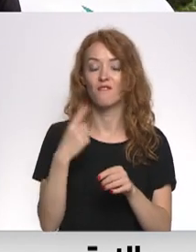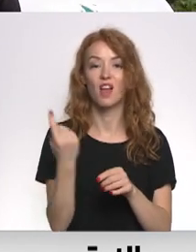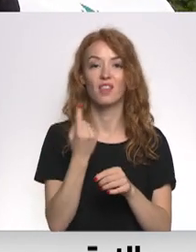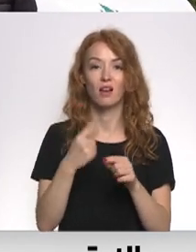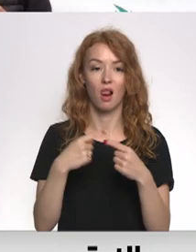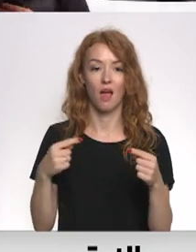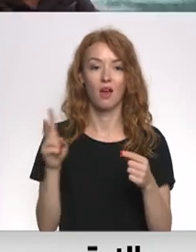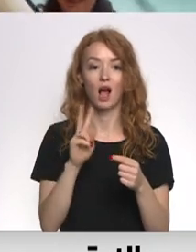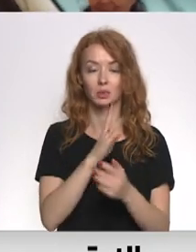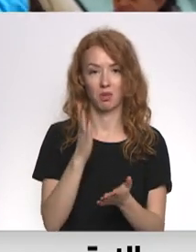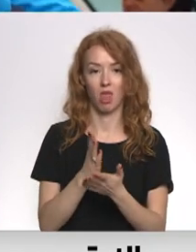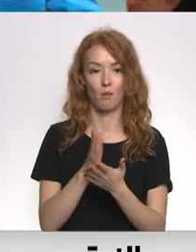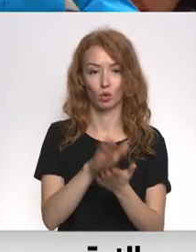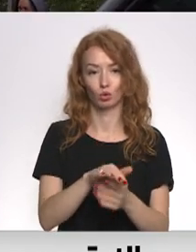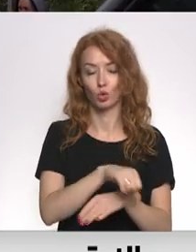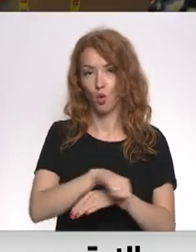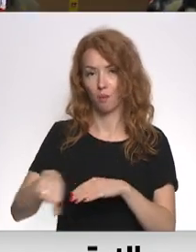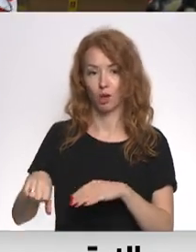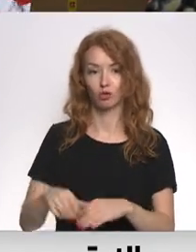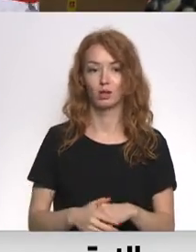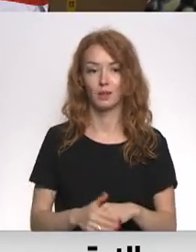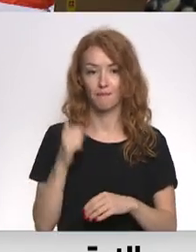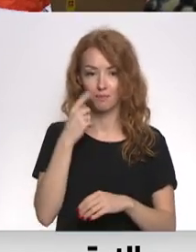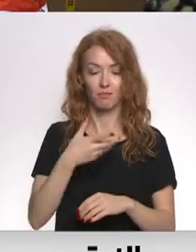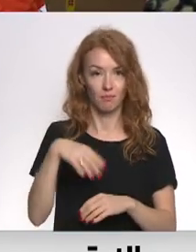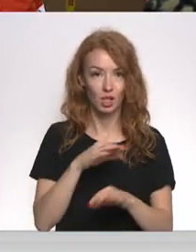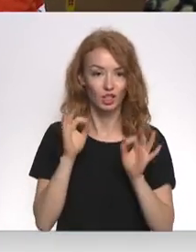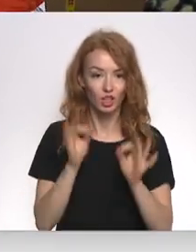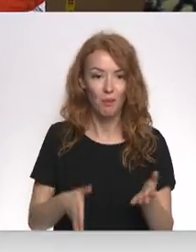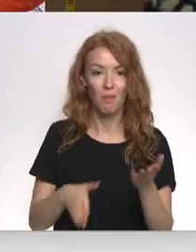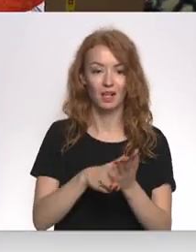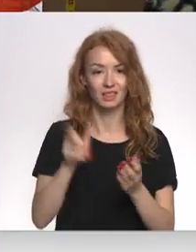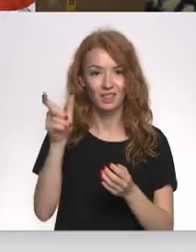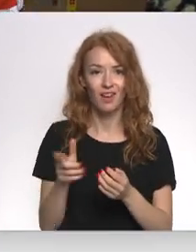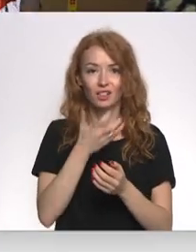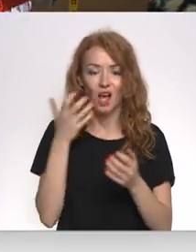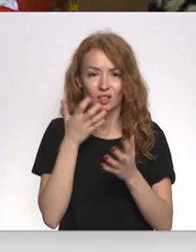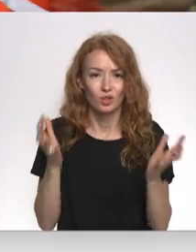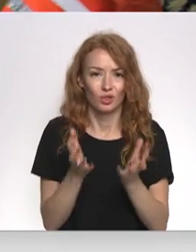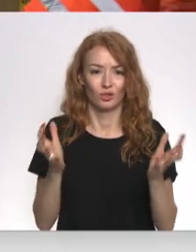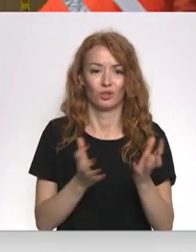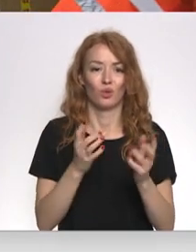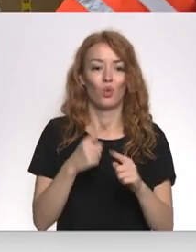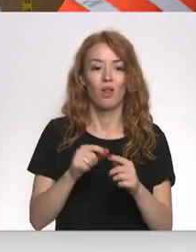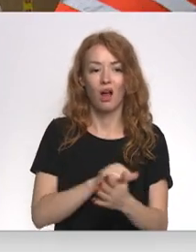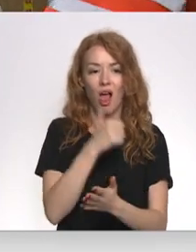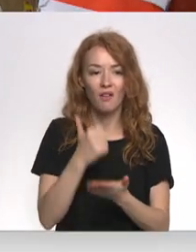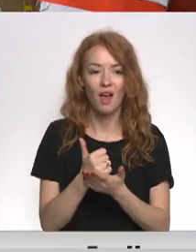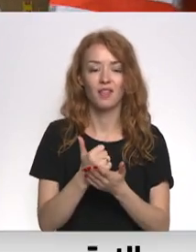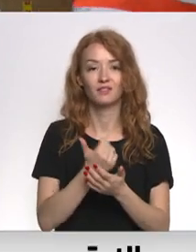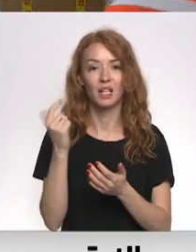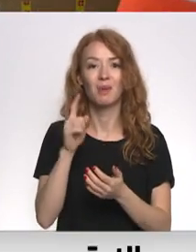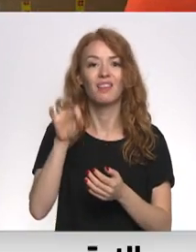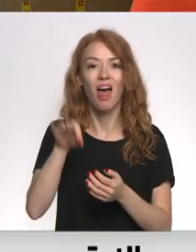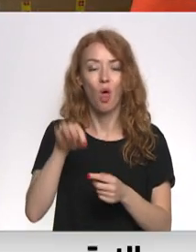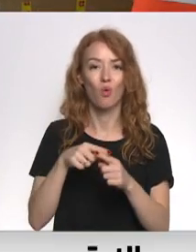lieta, kas pieejama uz robežas. Mēs tiešām palīdzam cilvēkiem sasildīties un viss galvenais viņiem ir tēja